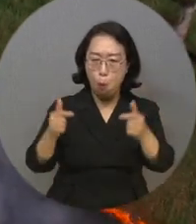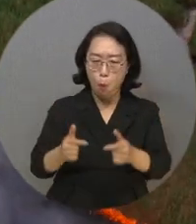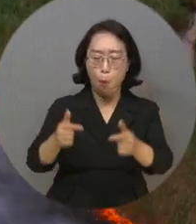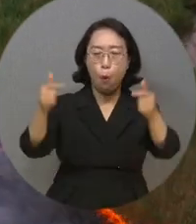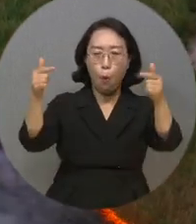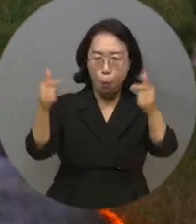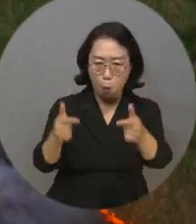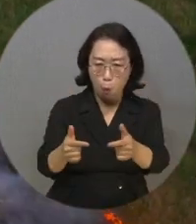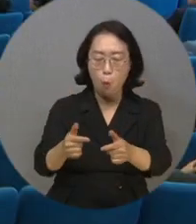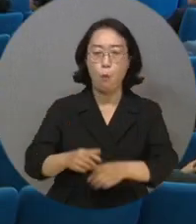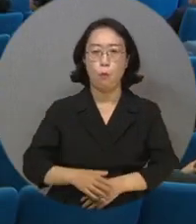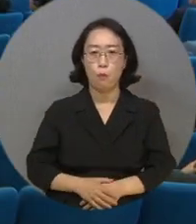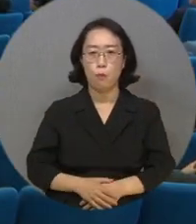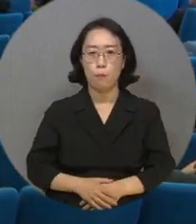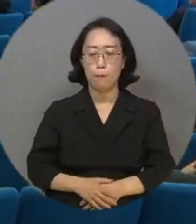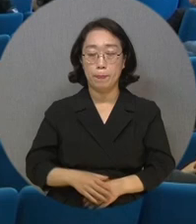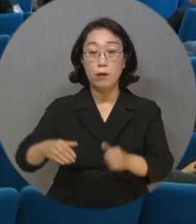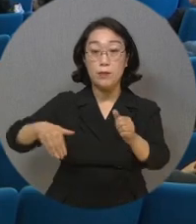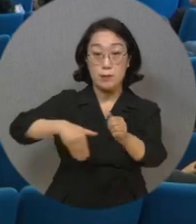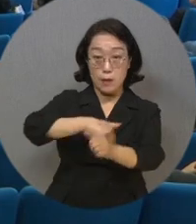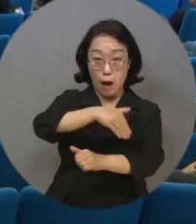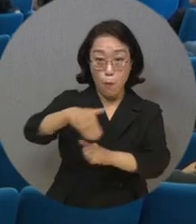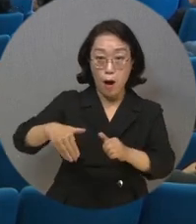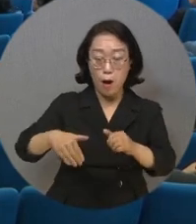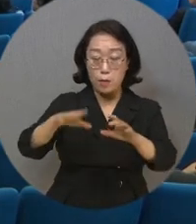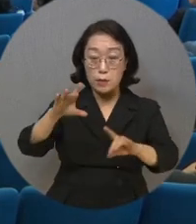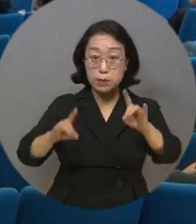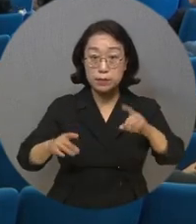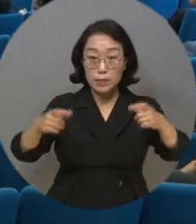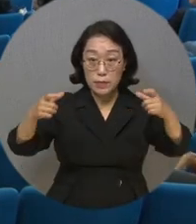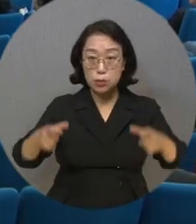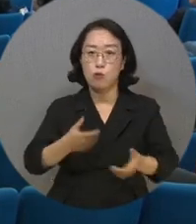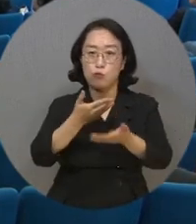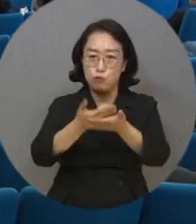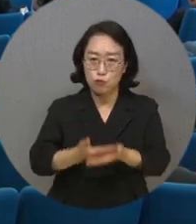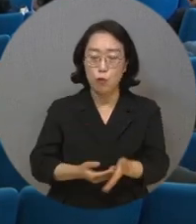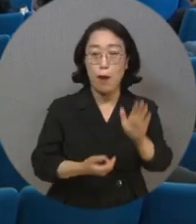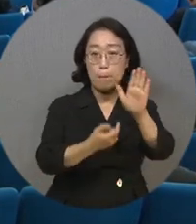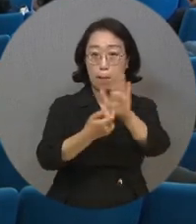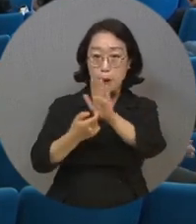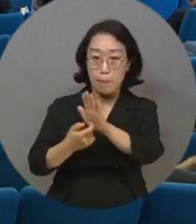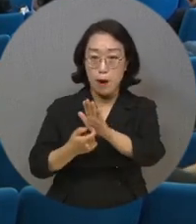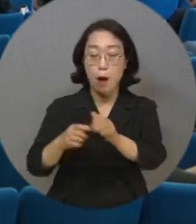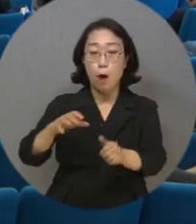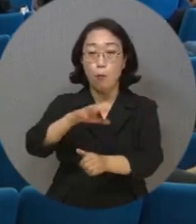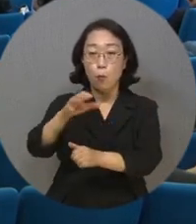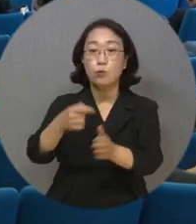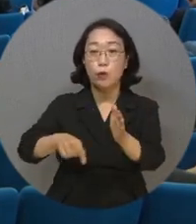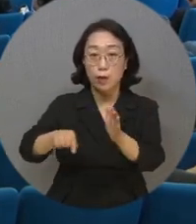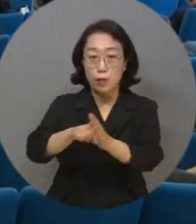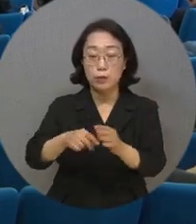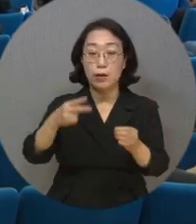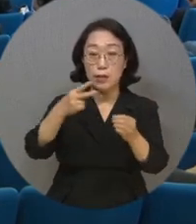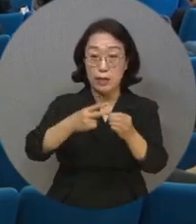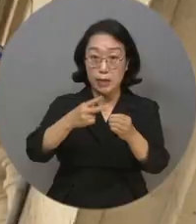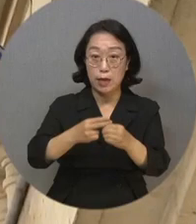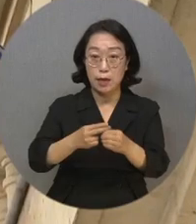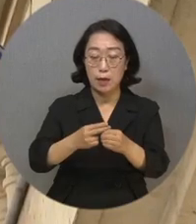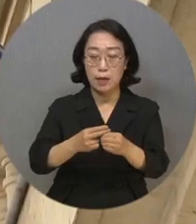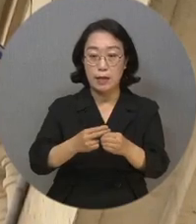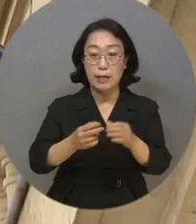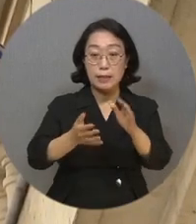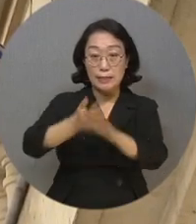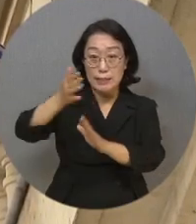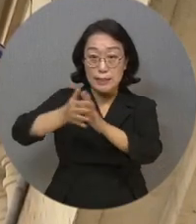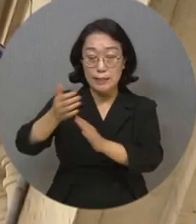소실되었습니다. 이런 습지의 중요성을 알리고 보존하기 위한 제2회 람사르 습지도시 시장단 회의가